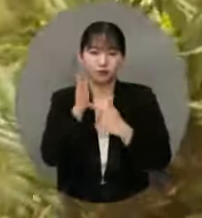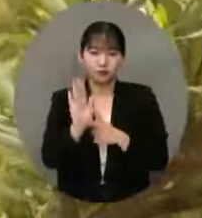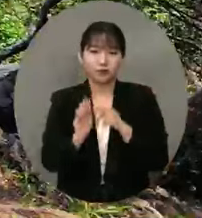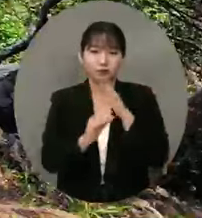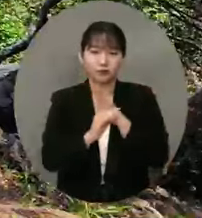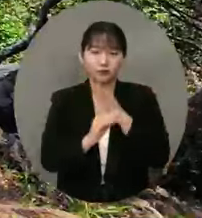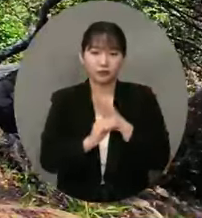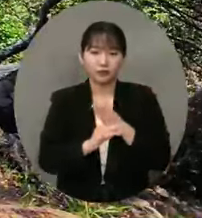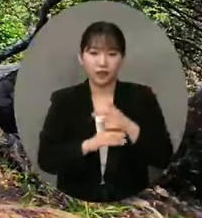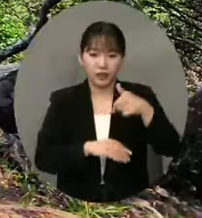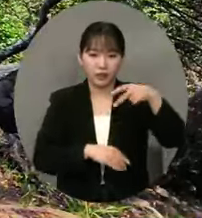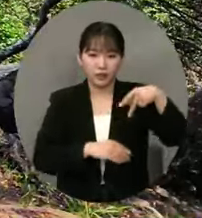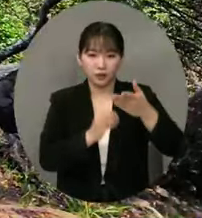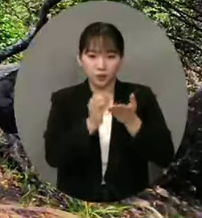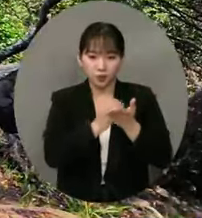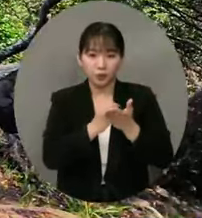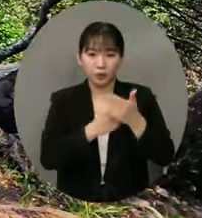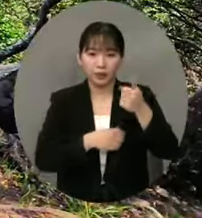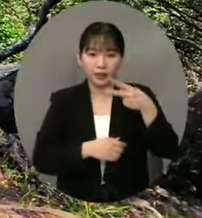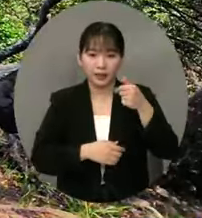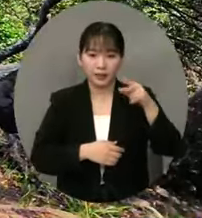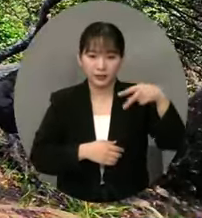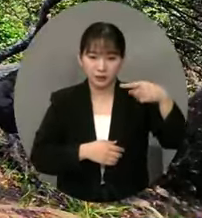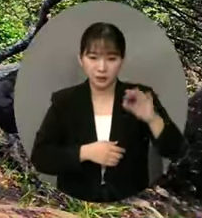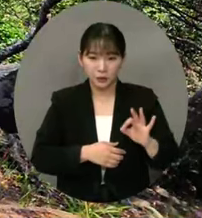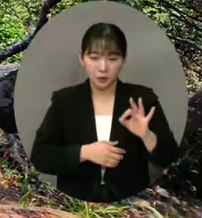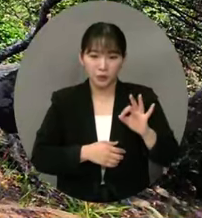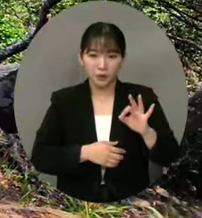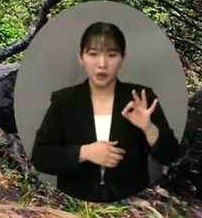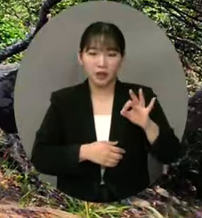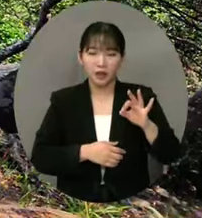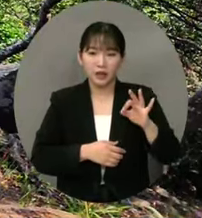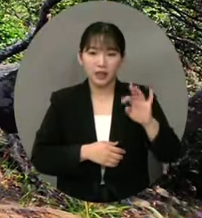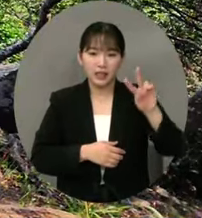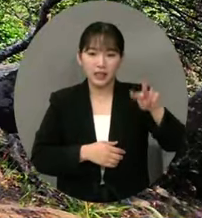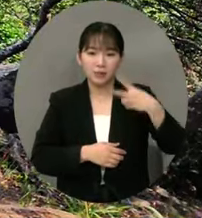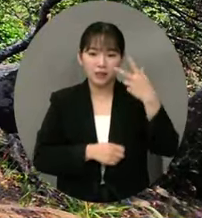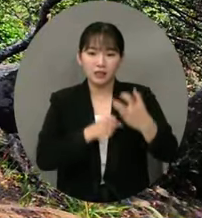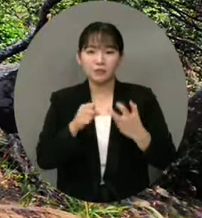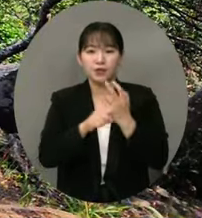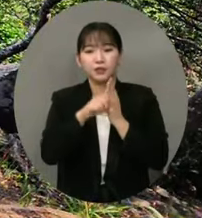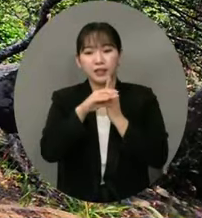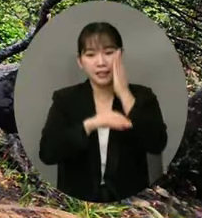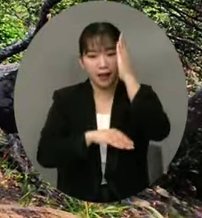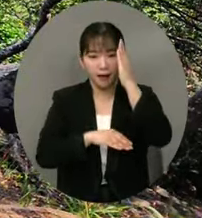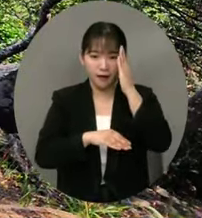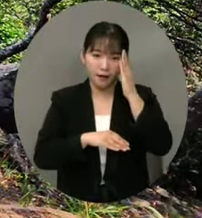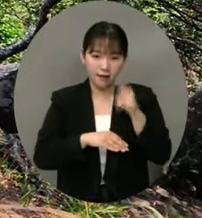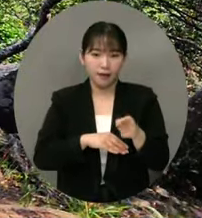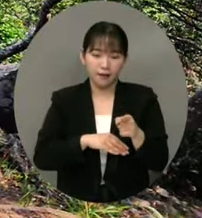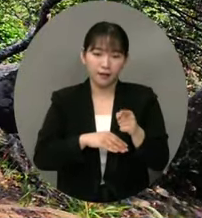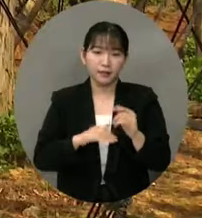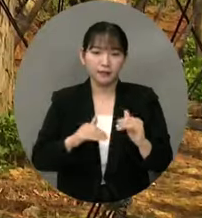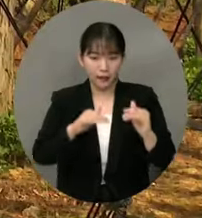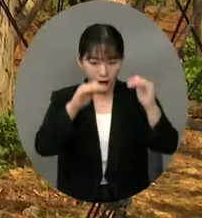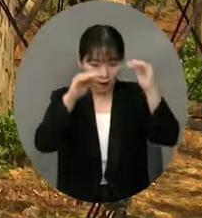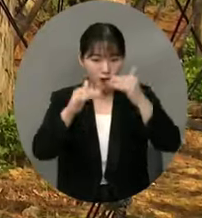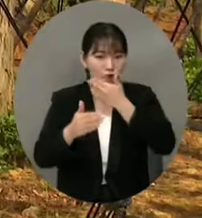있습니다. 가거도 나한송은 수령만 270년을 넘을 정도로 대단히 귀한 나무로 평가받고